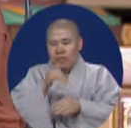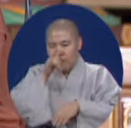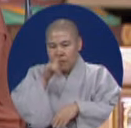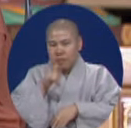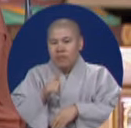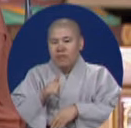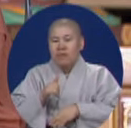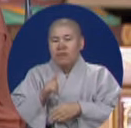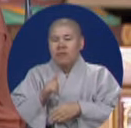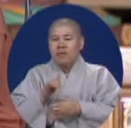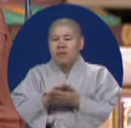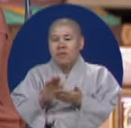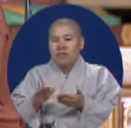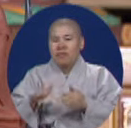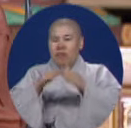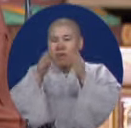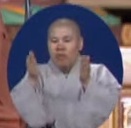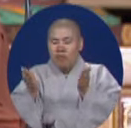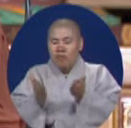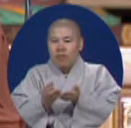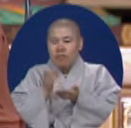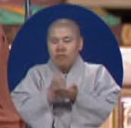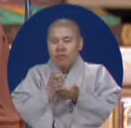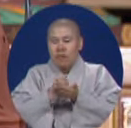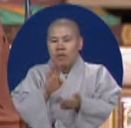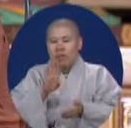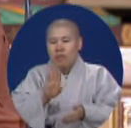화엄학에서는 전체 법을 보법이라고 해요.